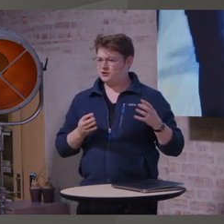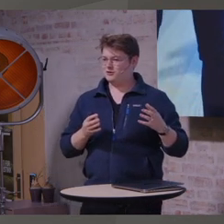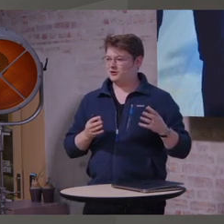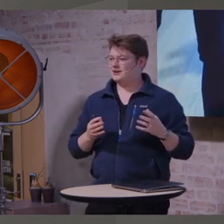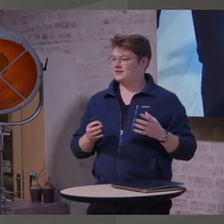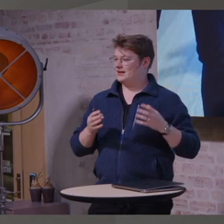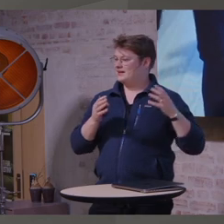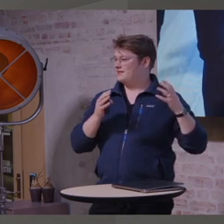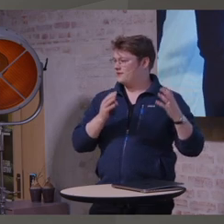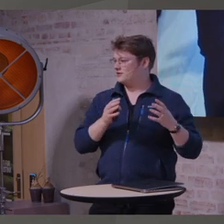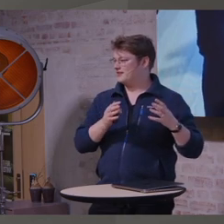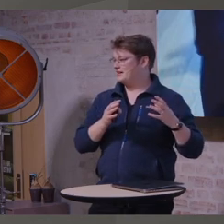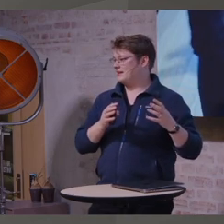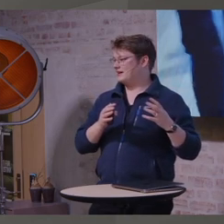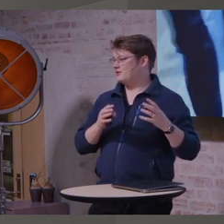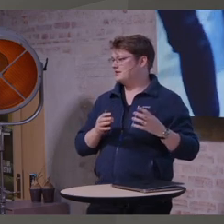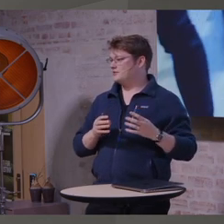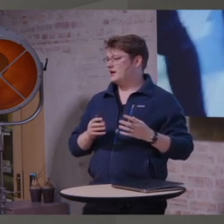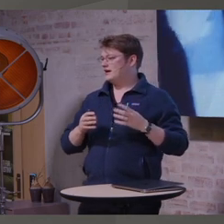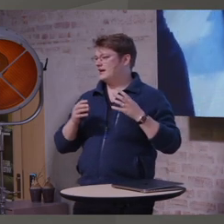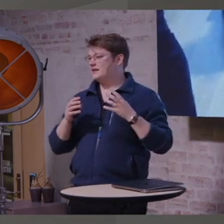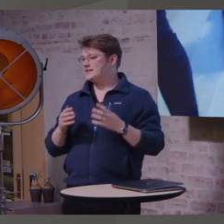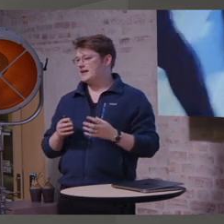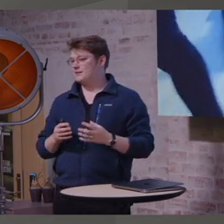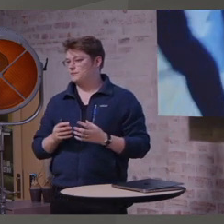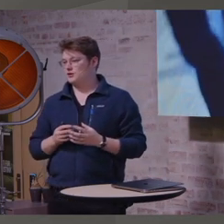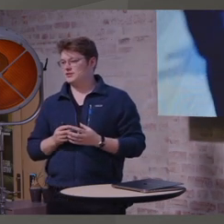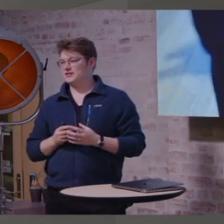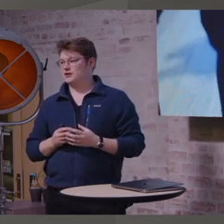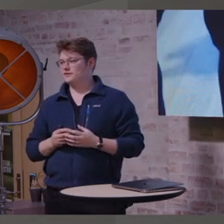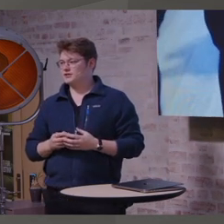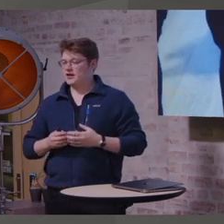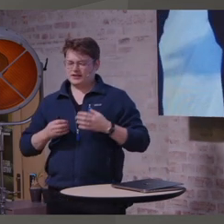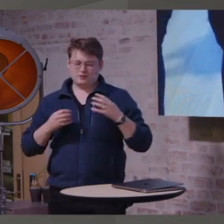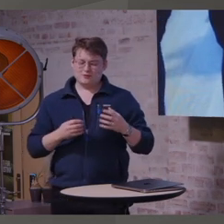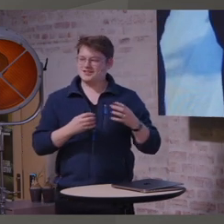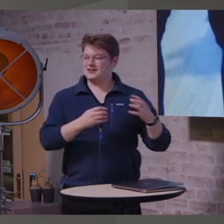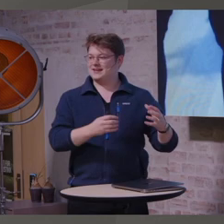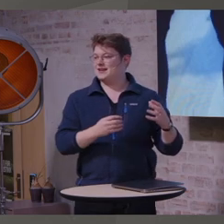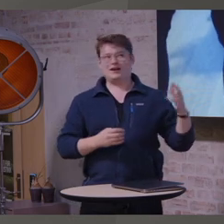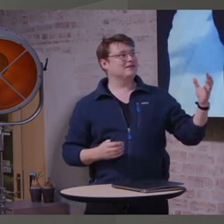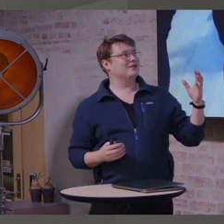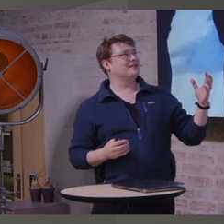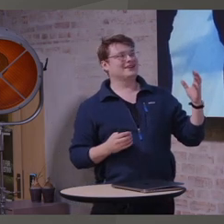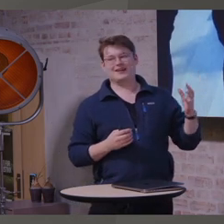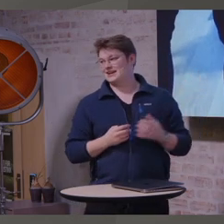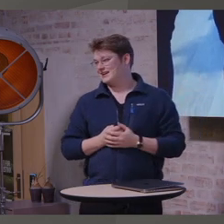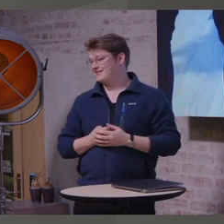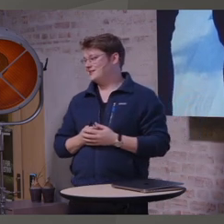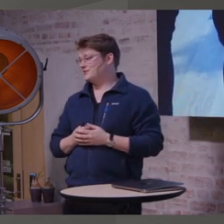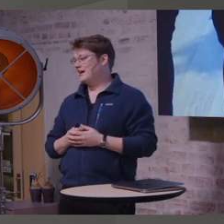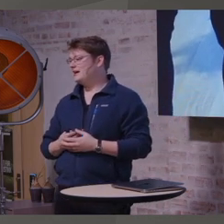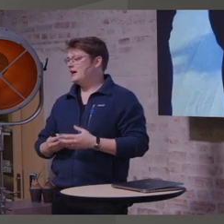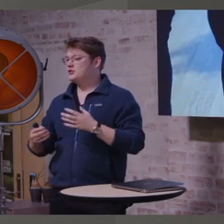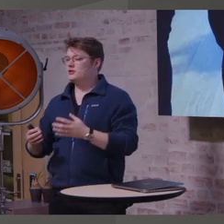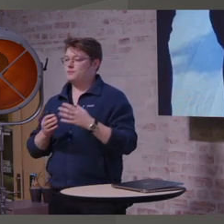som litt kult nå at før så var dette teknologi som krevde ekstremt mye prosessorkraft. Det tok ganske lang tid å rendre ut en enkel